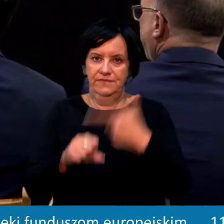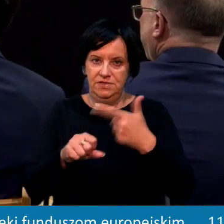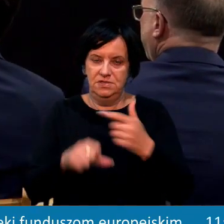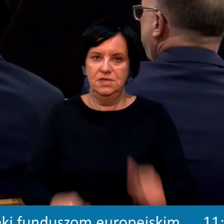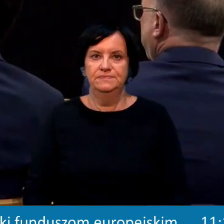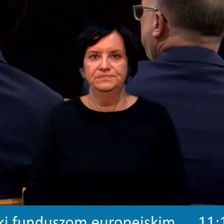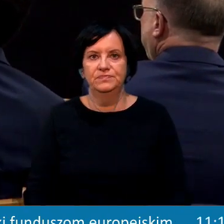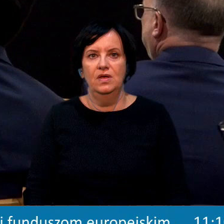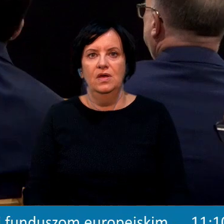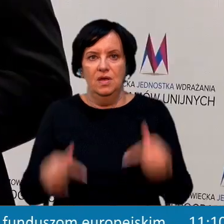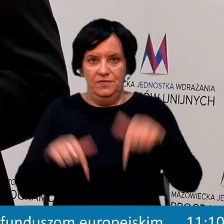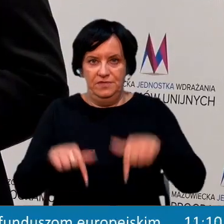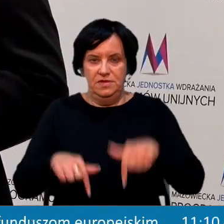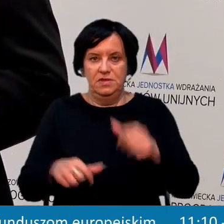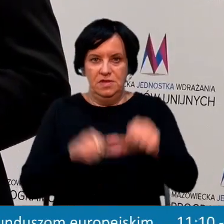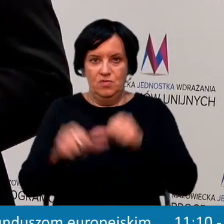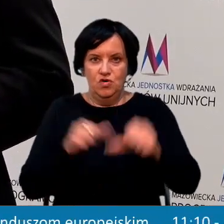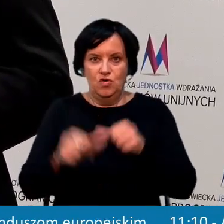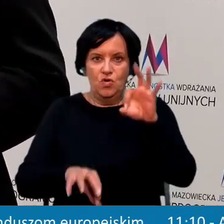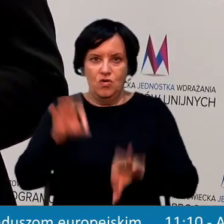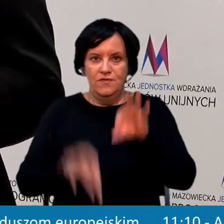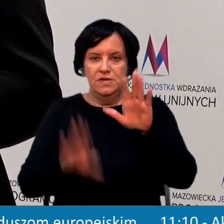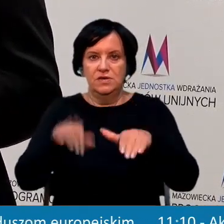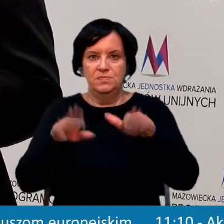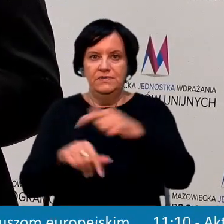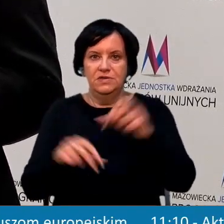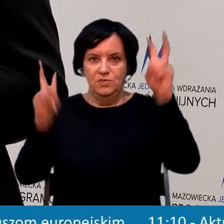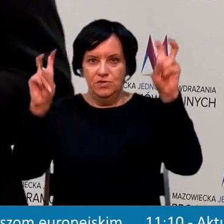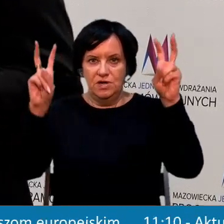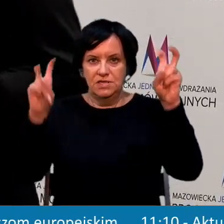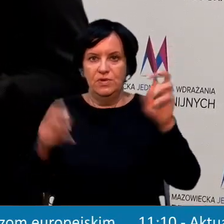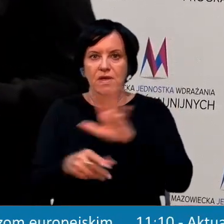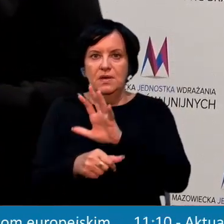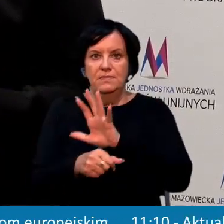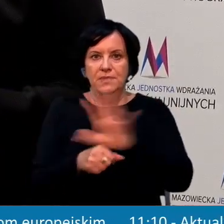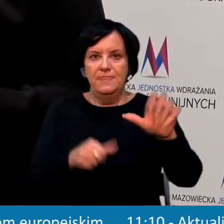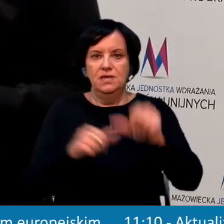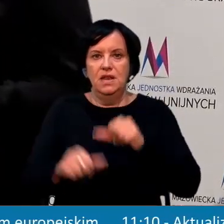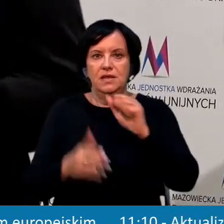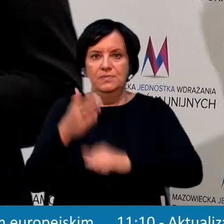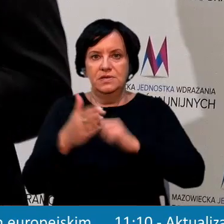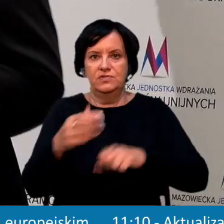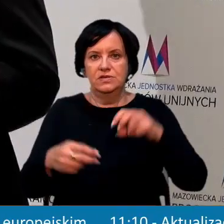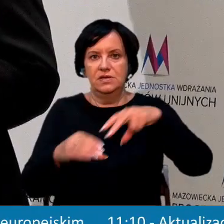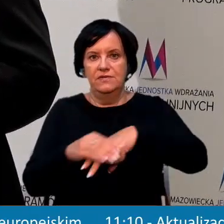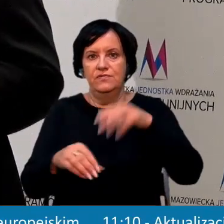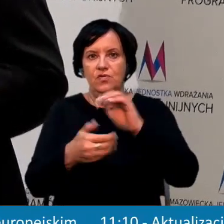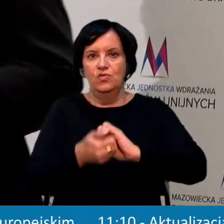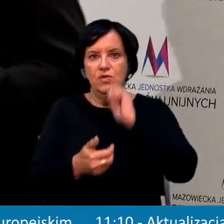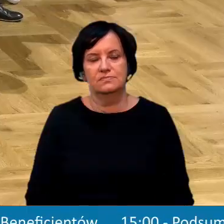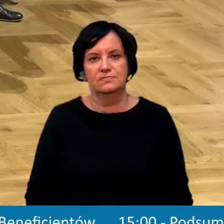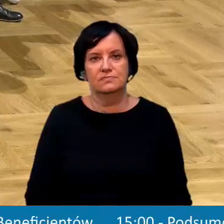2014-2020. Tegoroczna konferencja odbywa się pod hasłem 15 lat Mazowsza w Unii